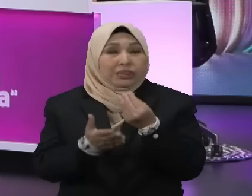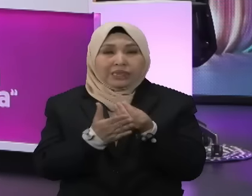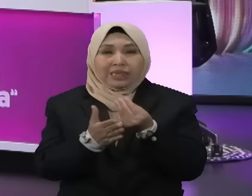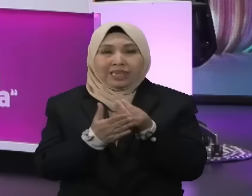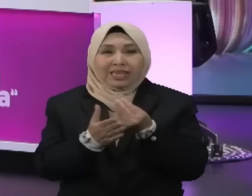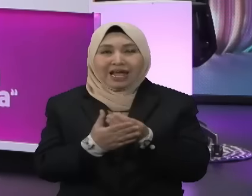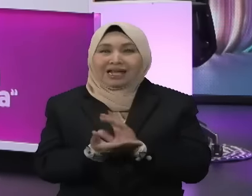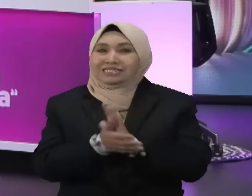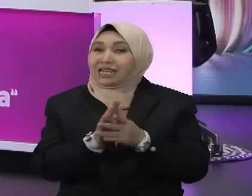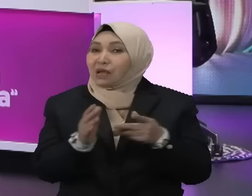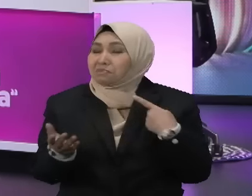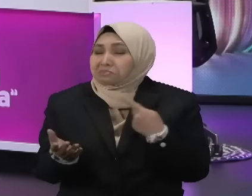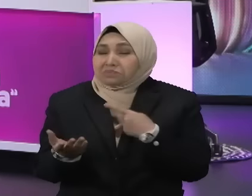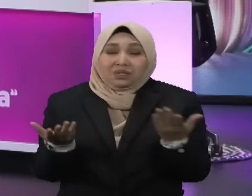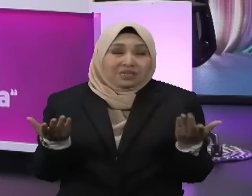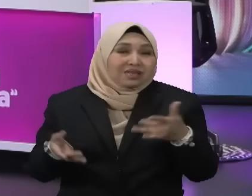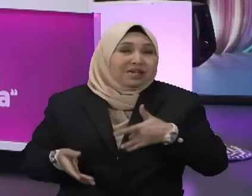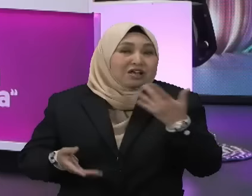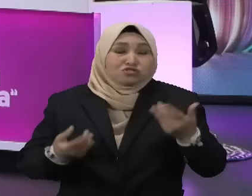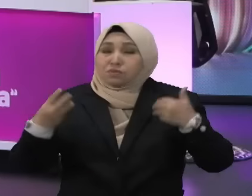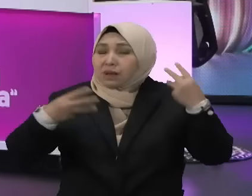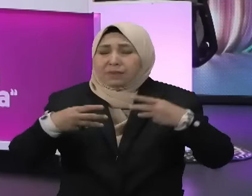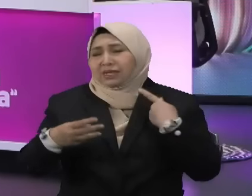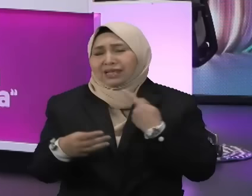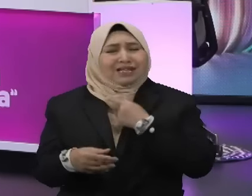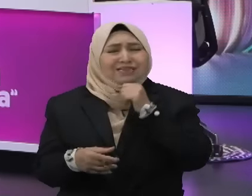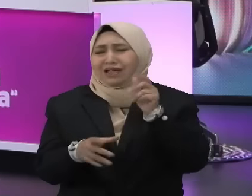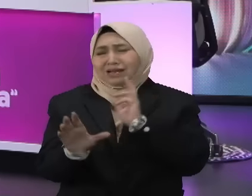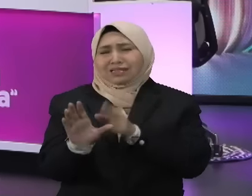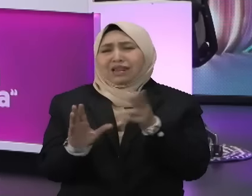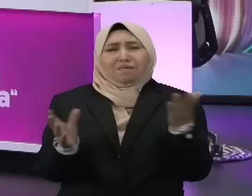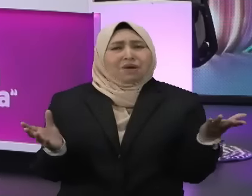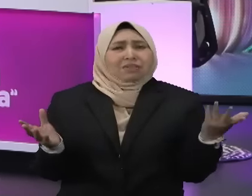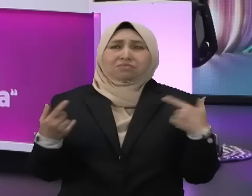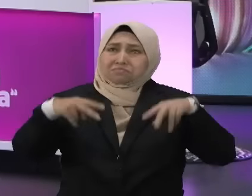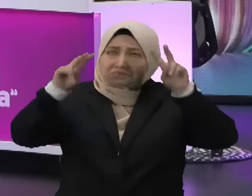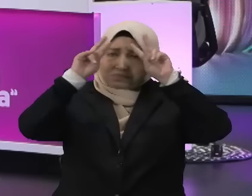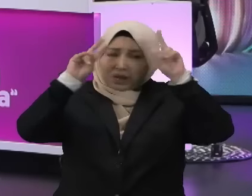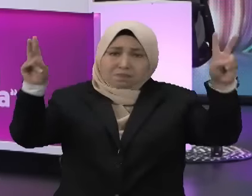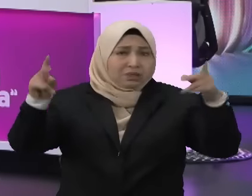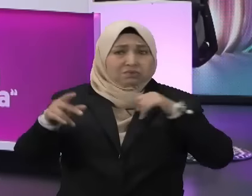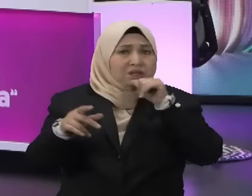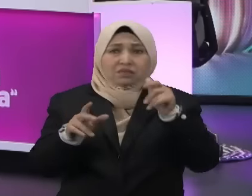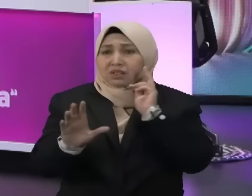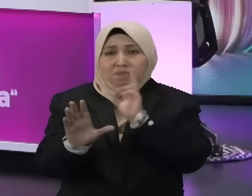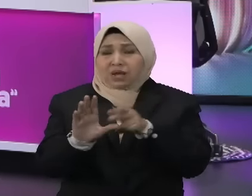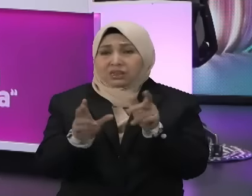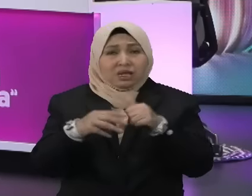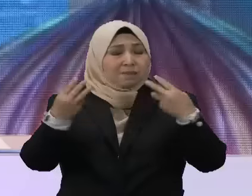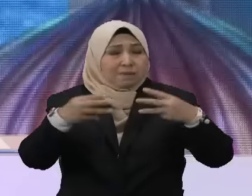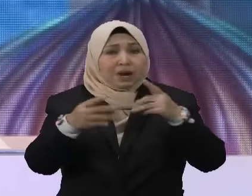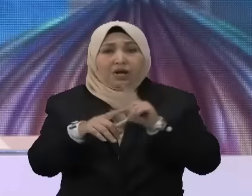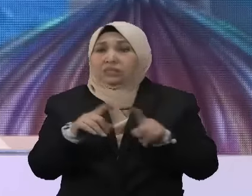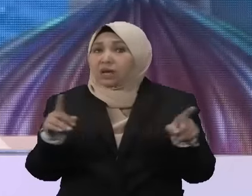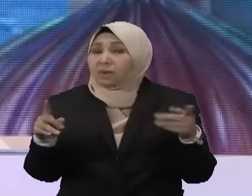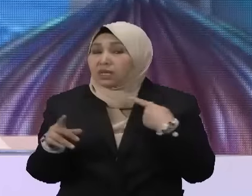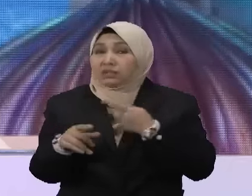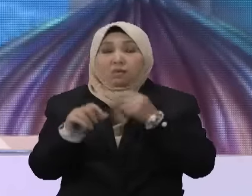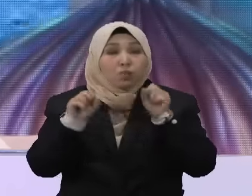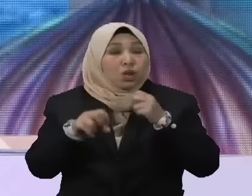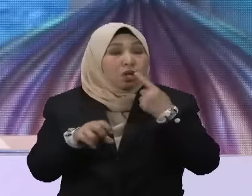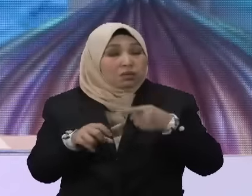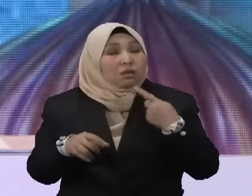Mungkin kita rasa macam peperangan, kita tak terlibat kot. Kita sekarang ni tengah aman, kita tak terlibat dengan peperangan. Tapi, kita boleh kata juga